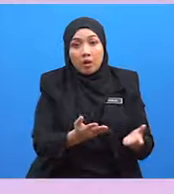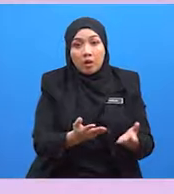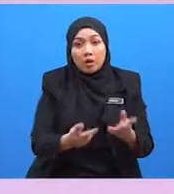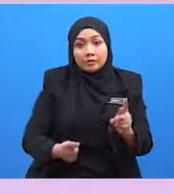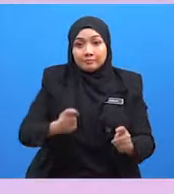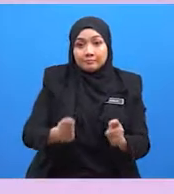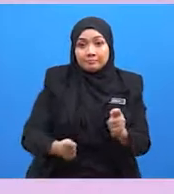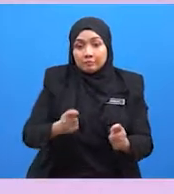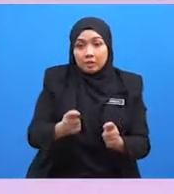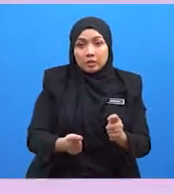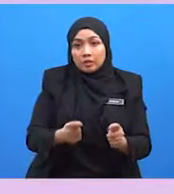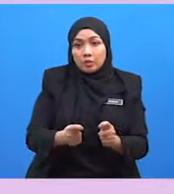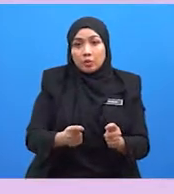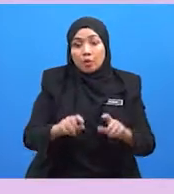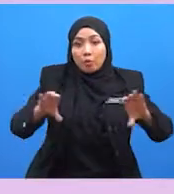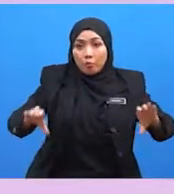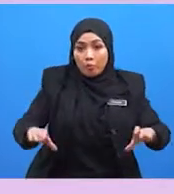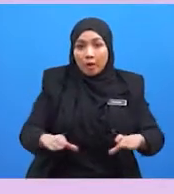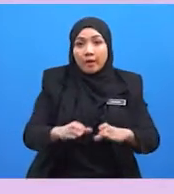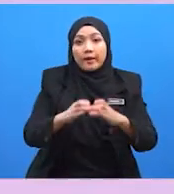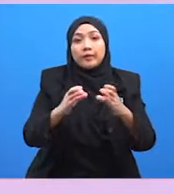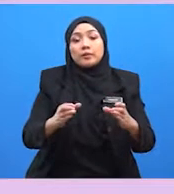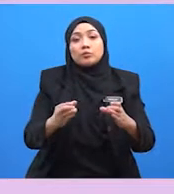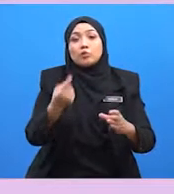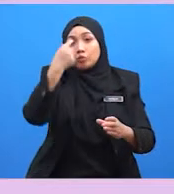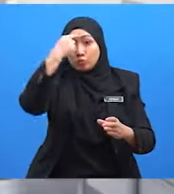dalam membuat batas sawah padi.